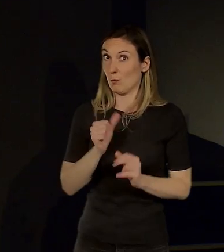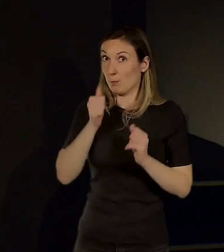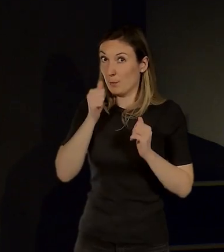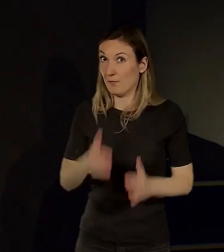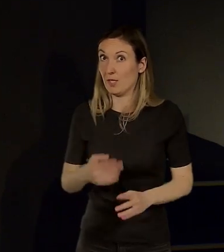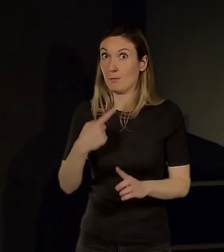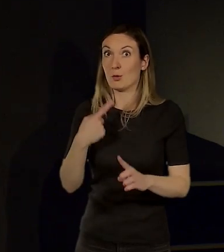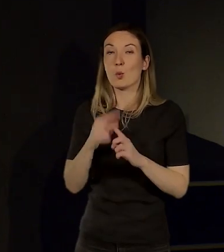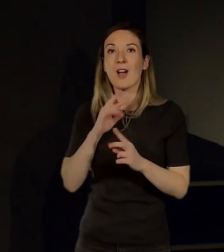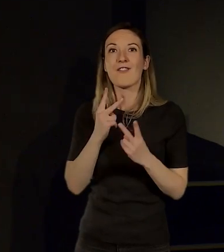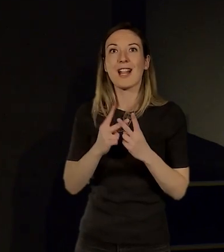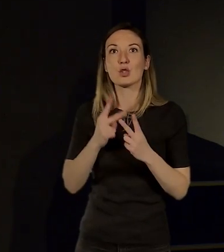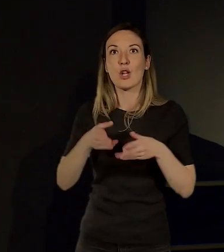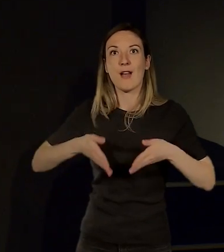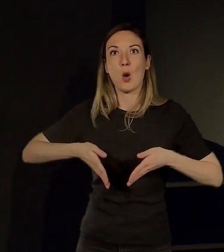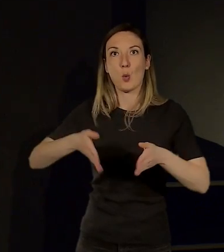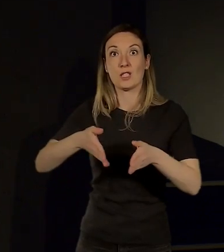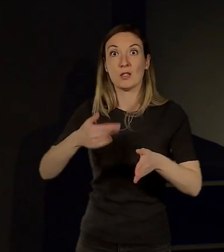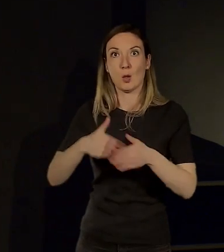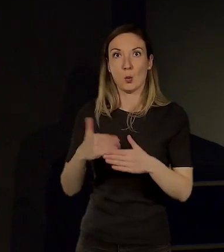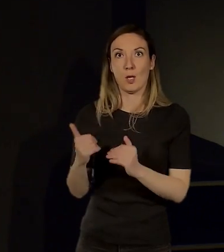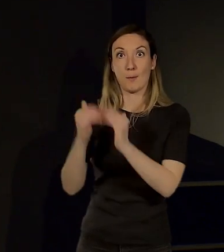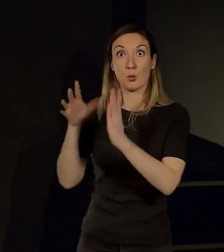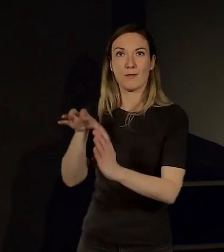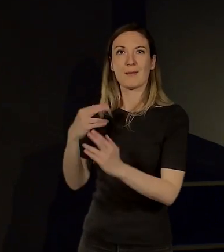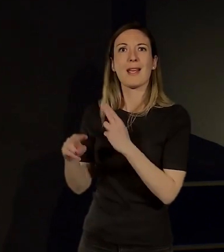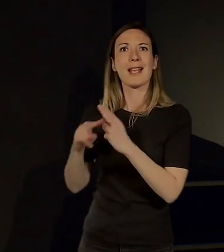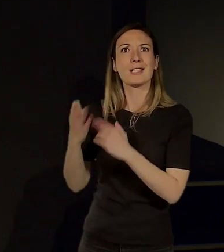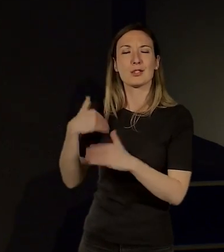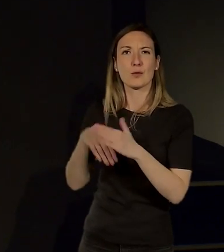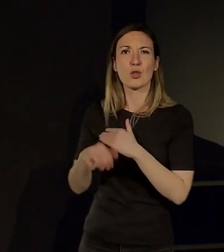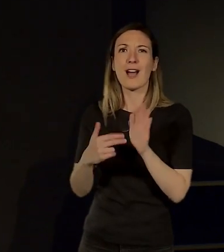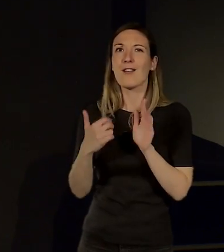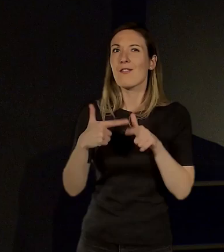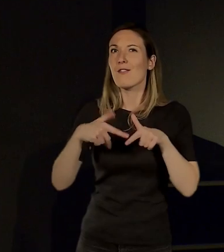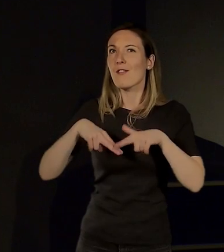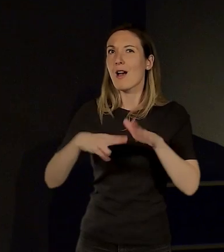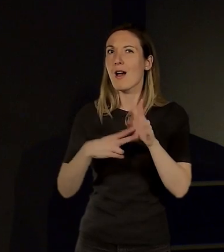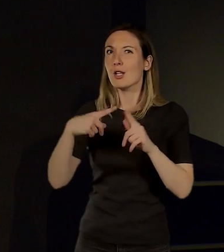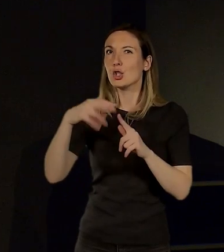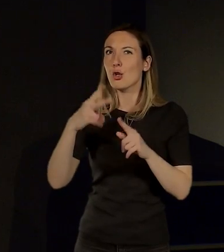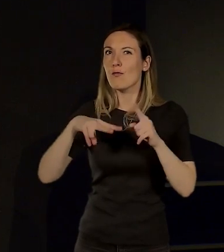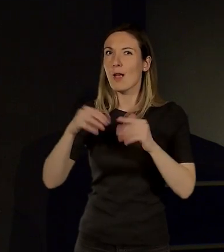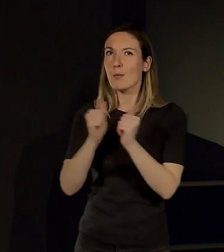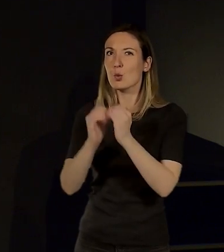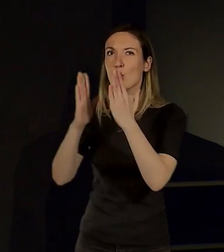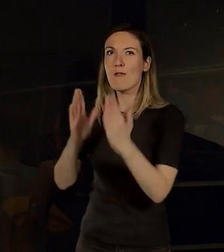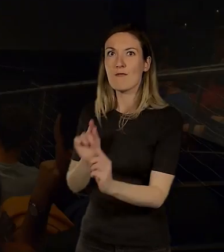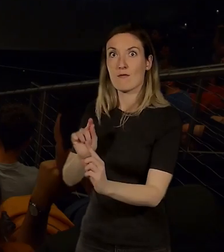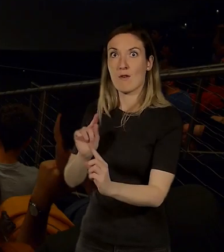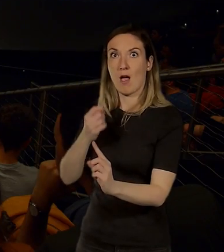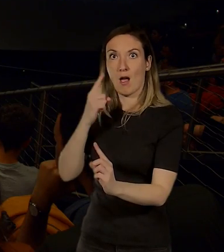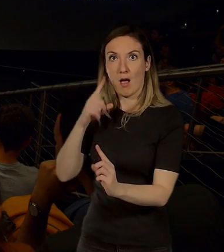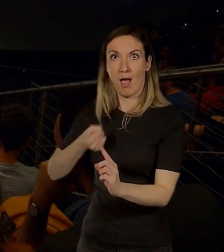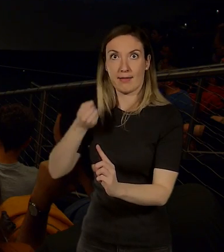ulice před historickou budovou, Fantovou budovou pražského hlavního nádraží. No